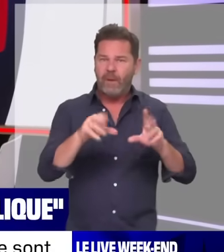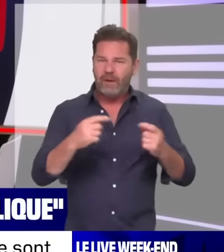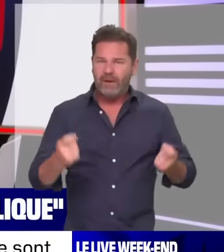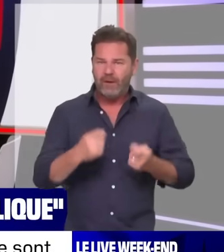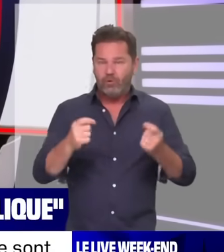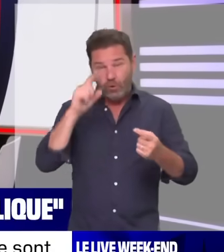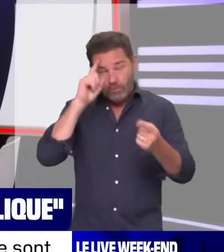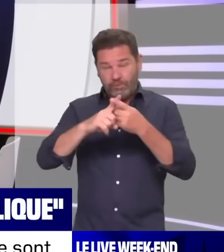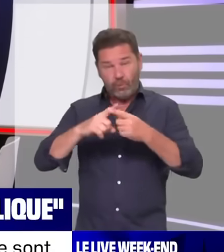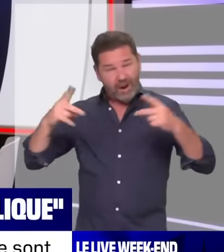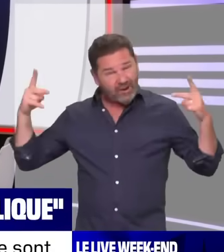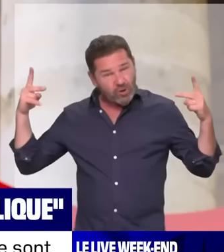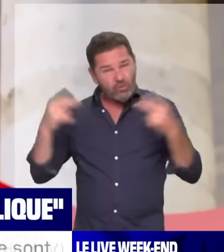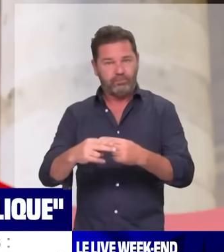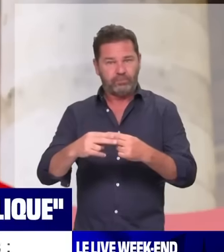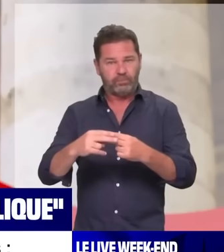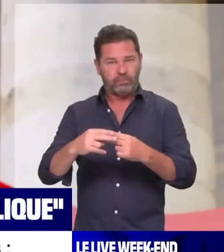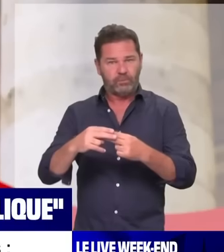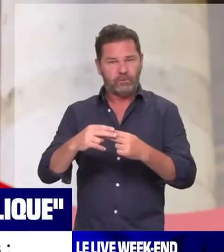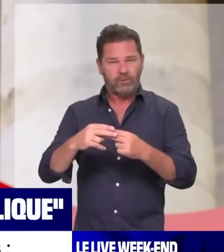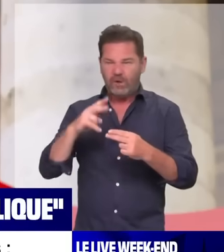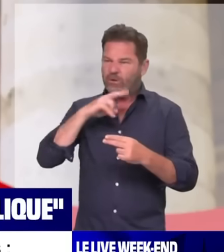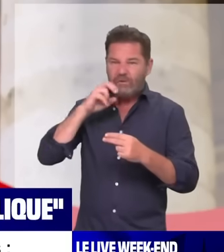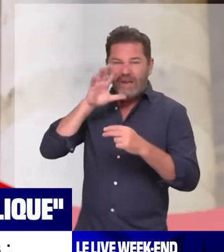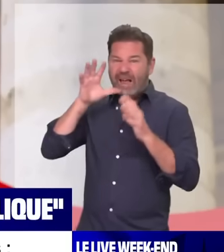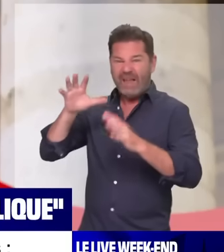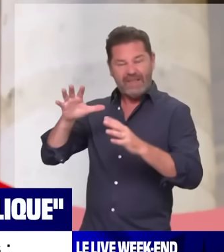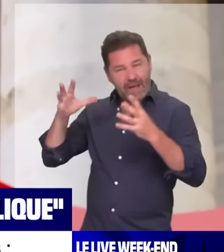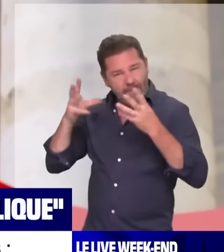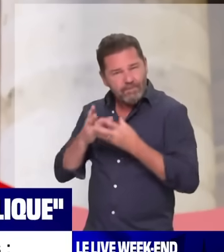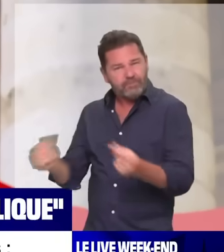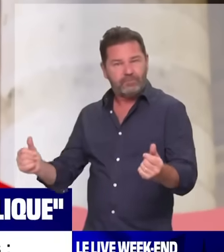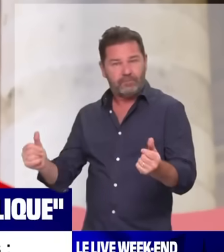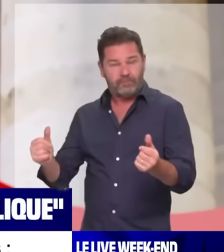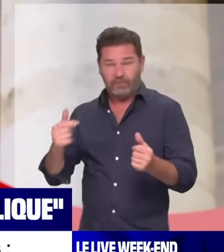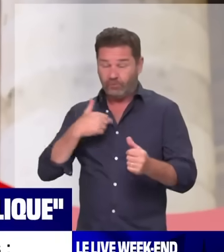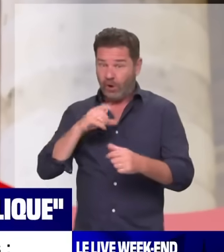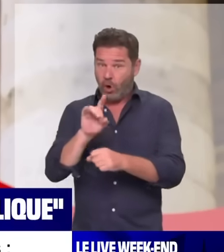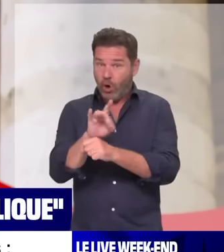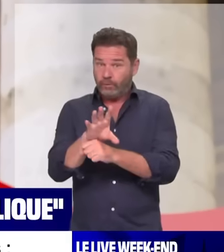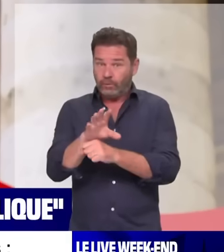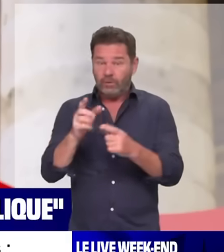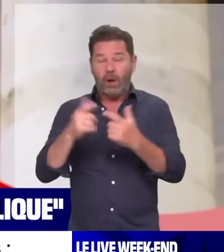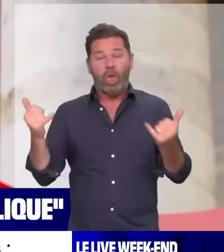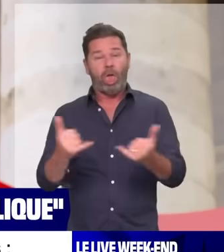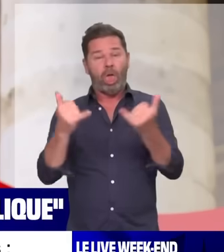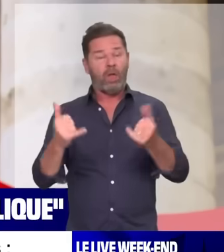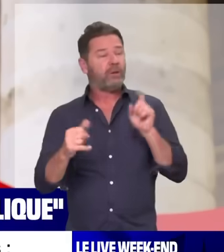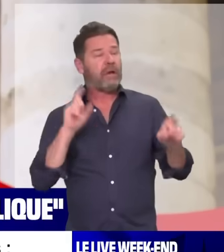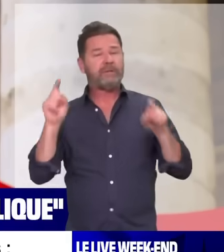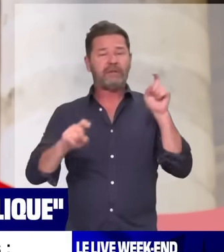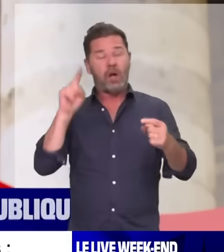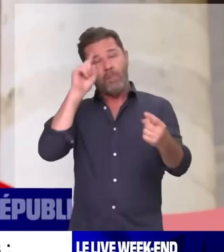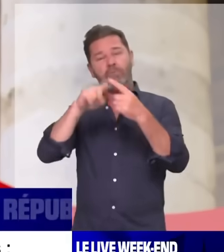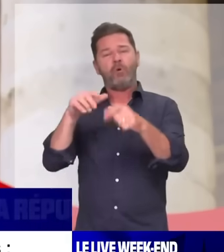gangraine plus notre société et je refuserai toujours qu'on instrumentalise ce sujet aussi sérieux à des fins politiques et à